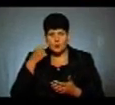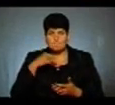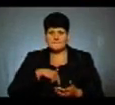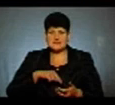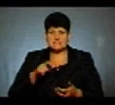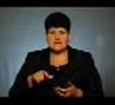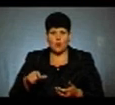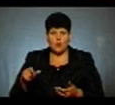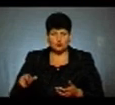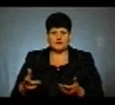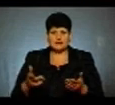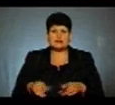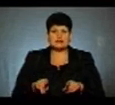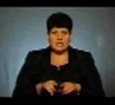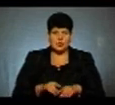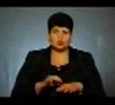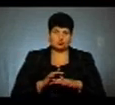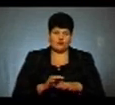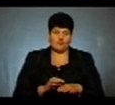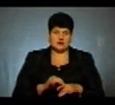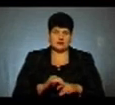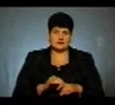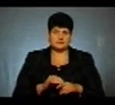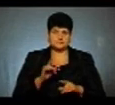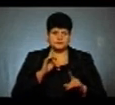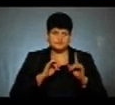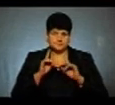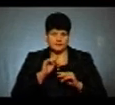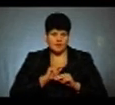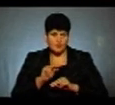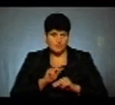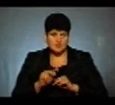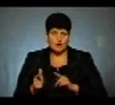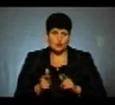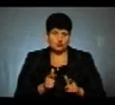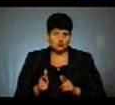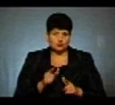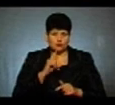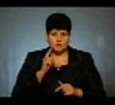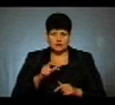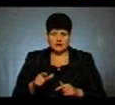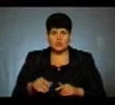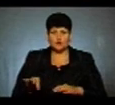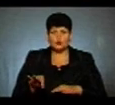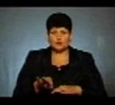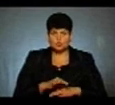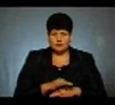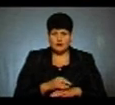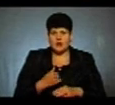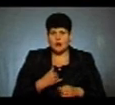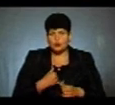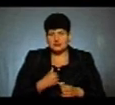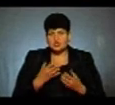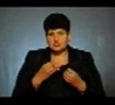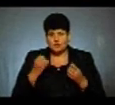які також проводять певні сесії, де вони готують молодих людей до шлюбу, але так як наша культура